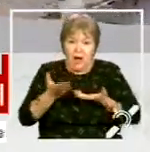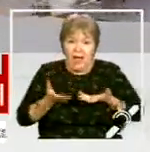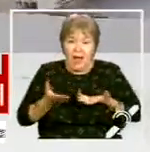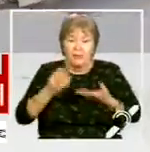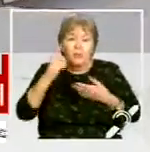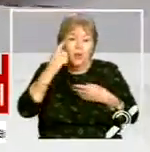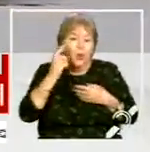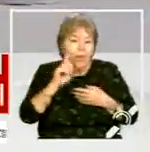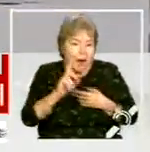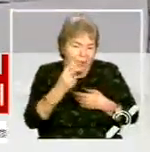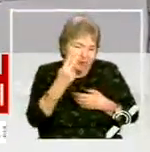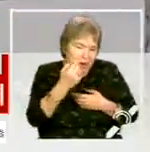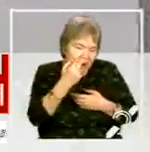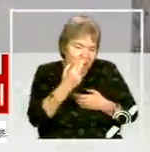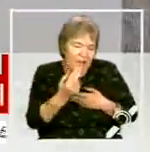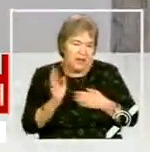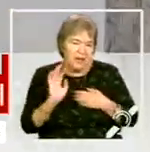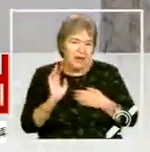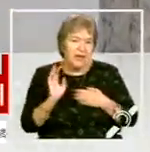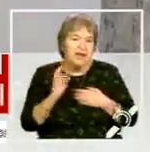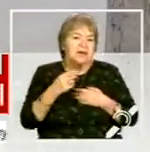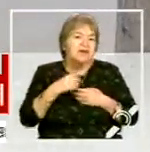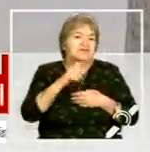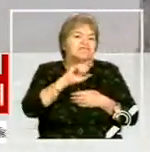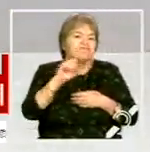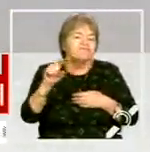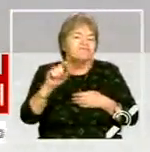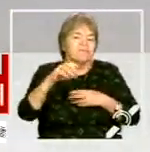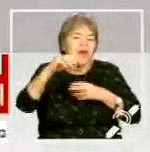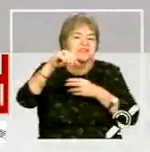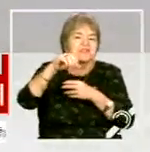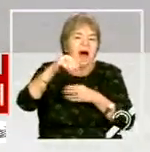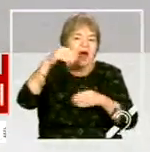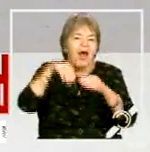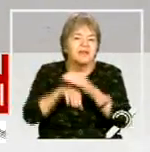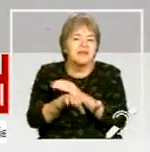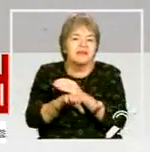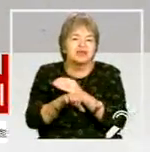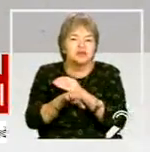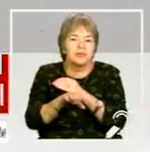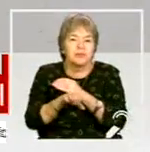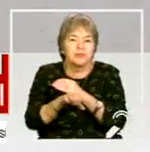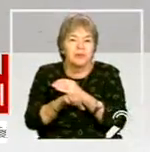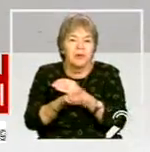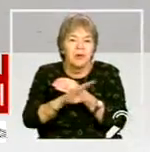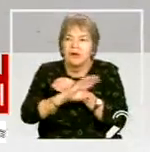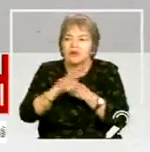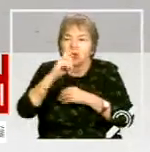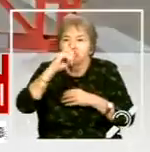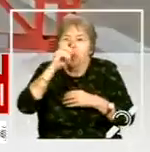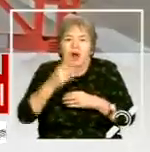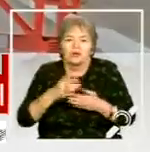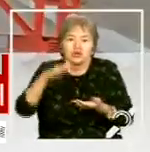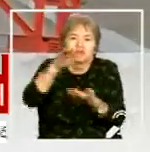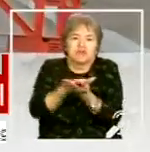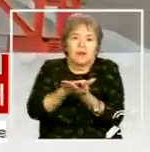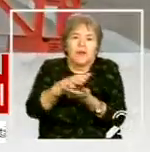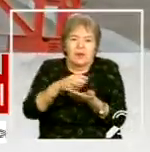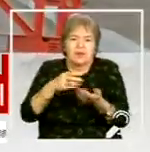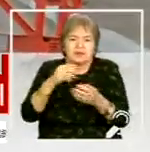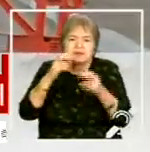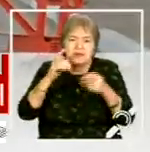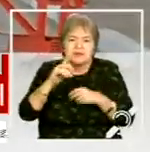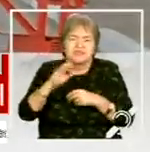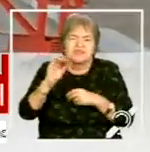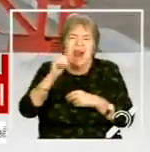probabil, la prima vedere, surpare a avut loc din cauza zăcământului de sare pe care stă întreaga localitate.